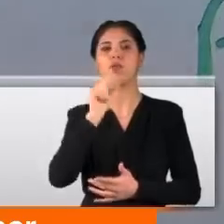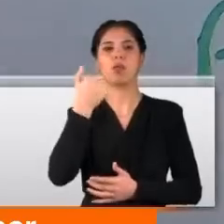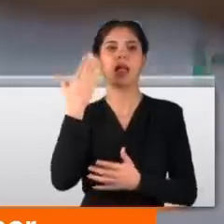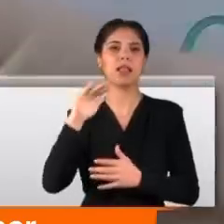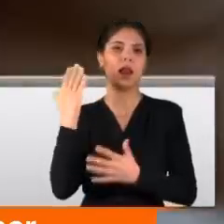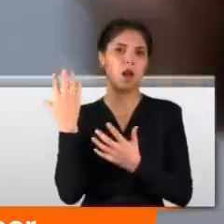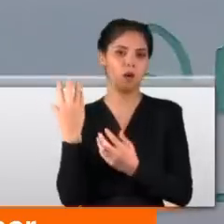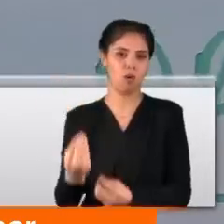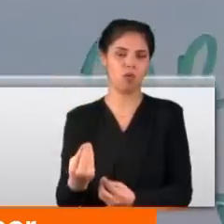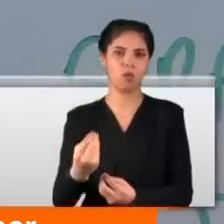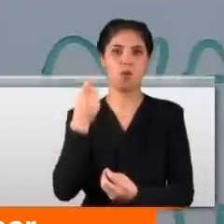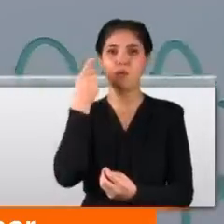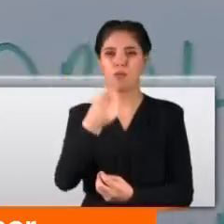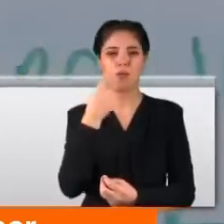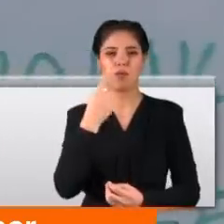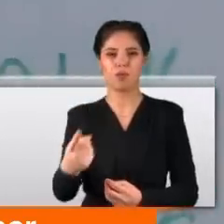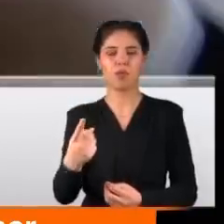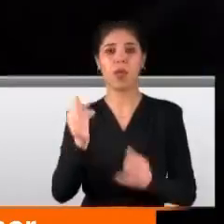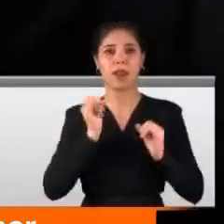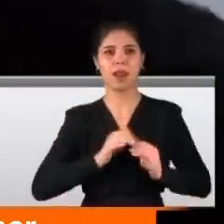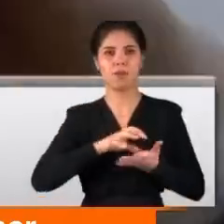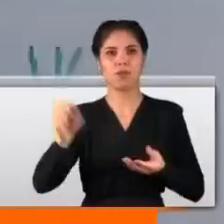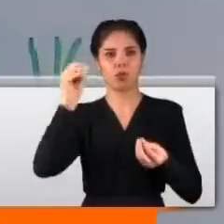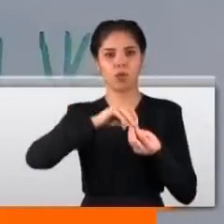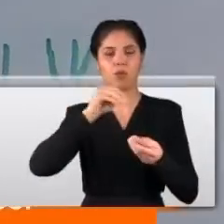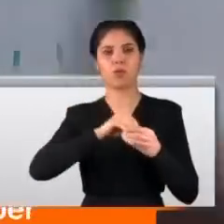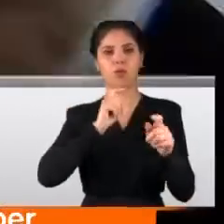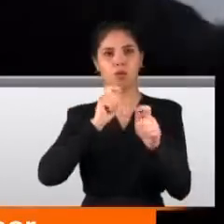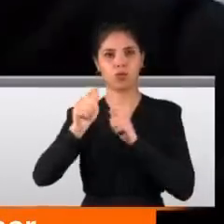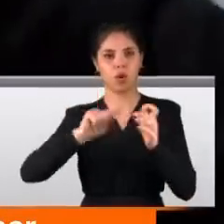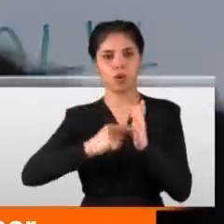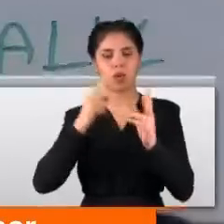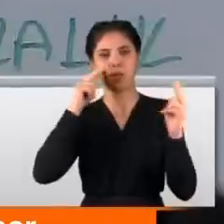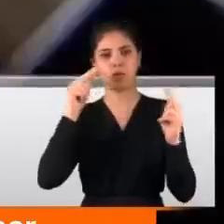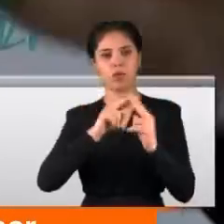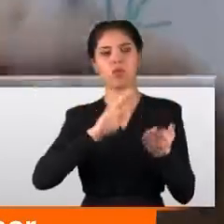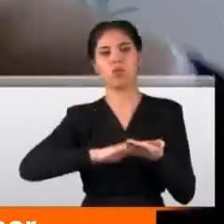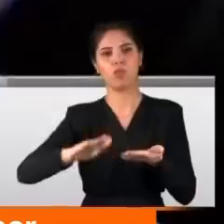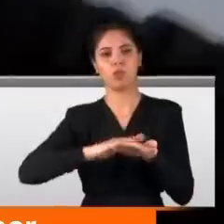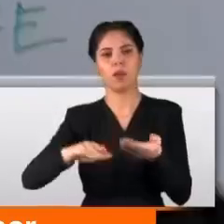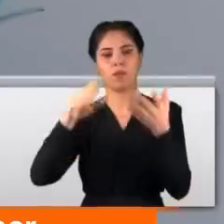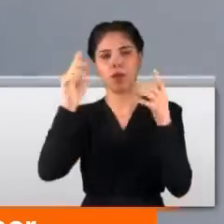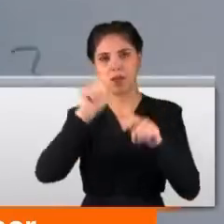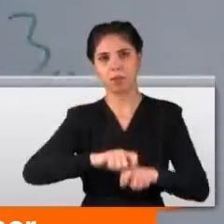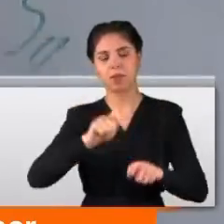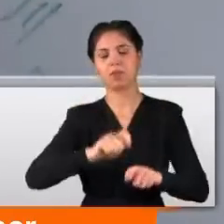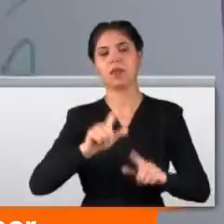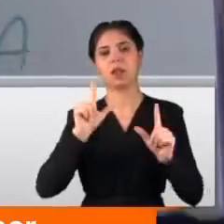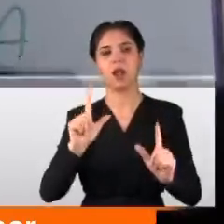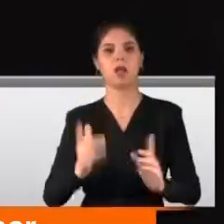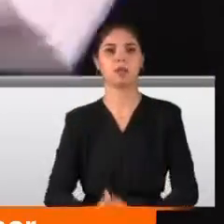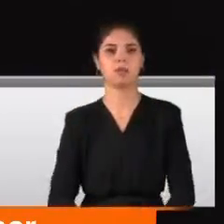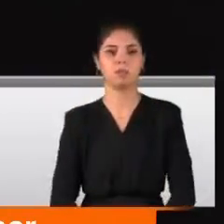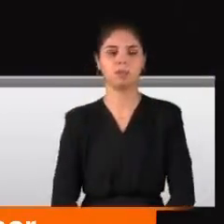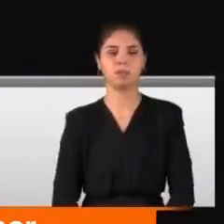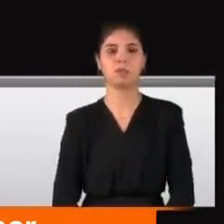Bunun üstüne bir refah payı zammı yapılabilmesi için toplu sözleşme görüşmelerinde bir revizeye gidilmesi, metinde bir revize yapılması